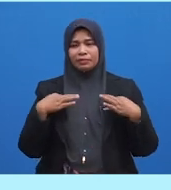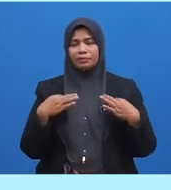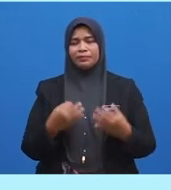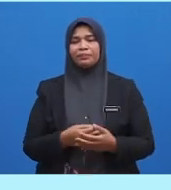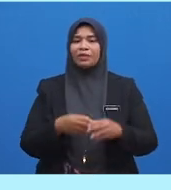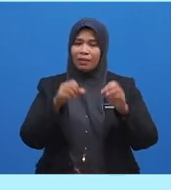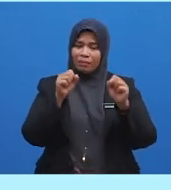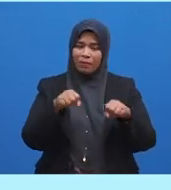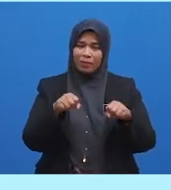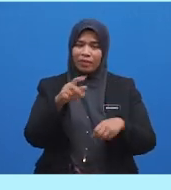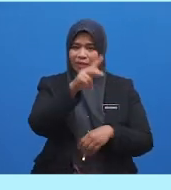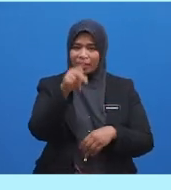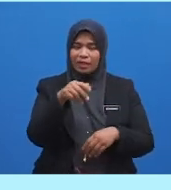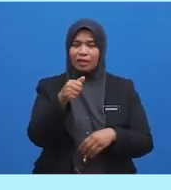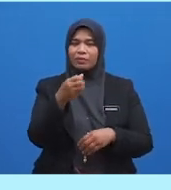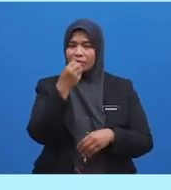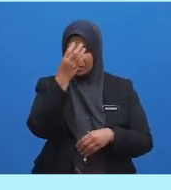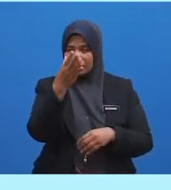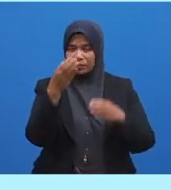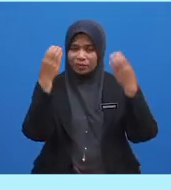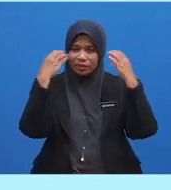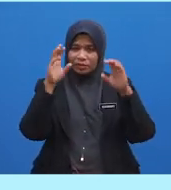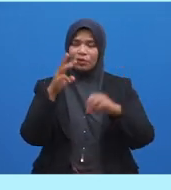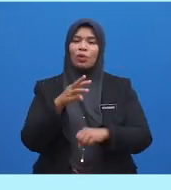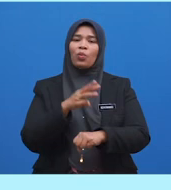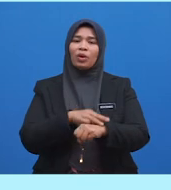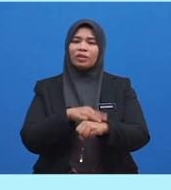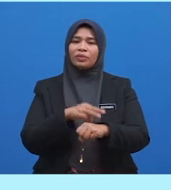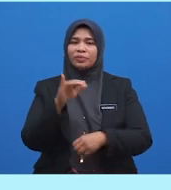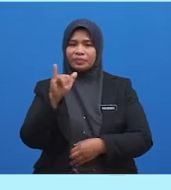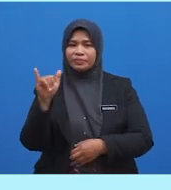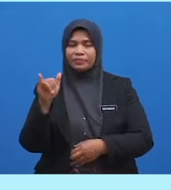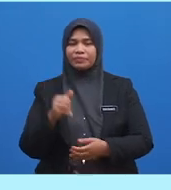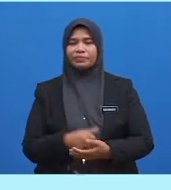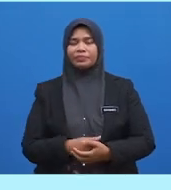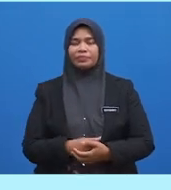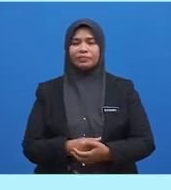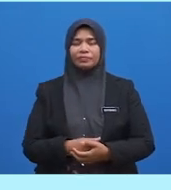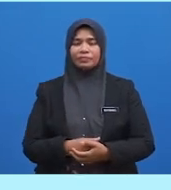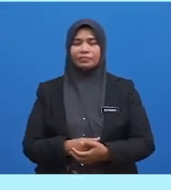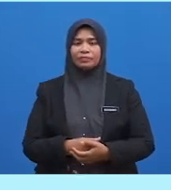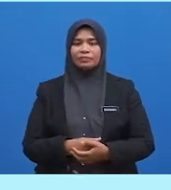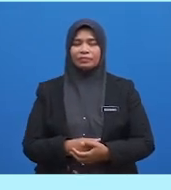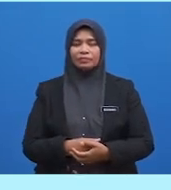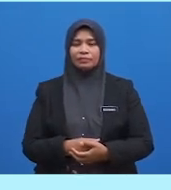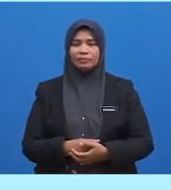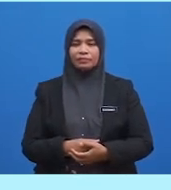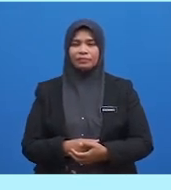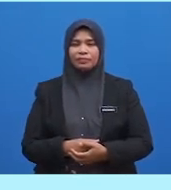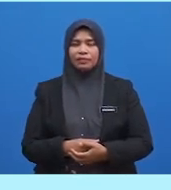Hai bolehkah kamu beritahu cek kuat itunya Hai